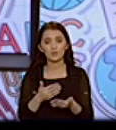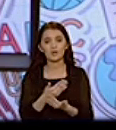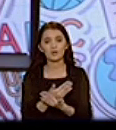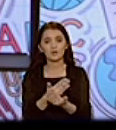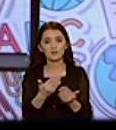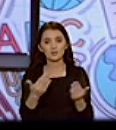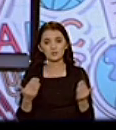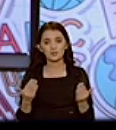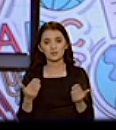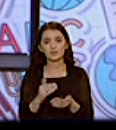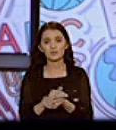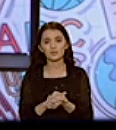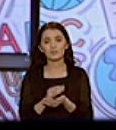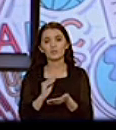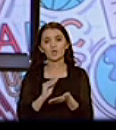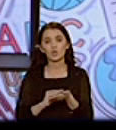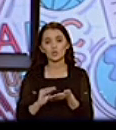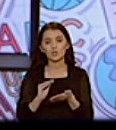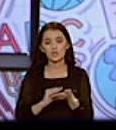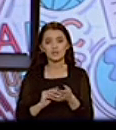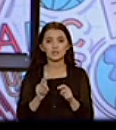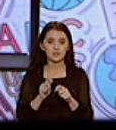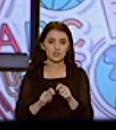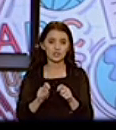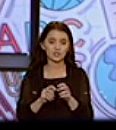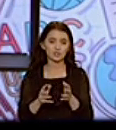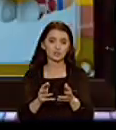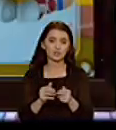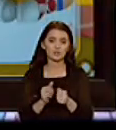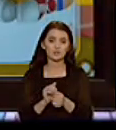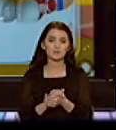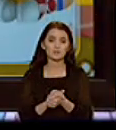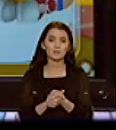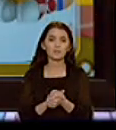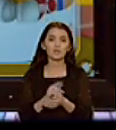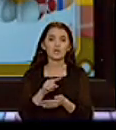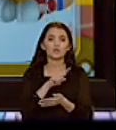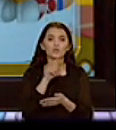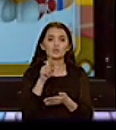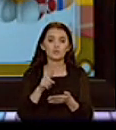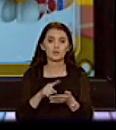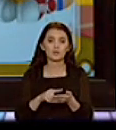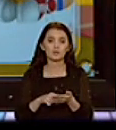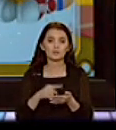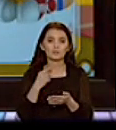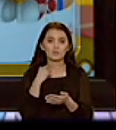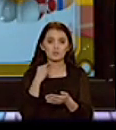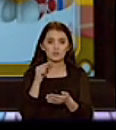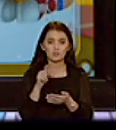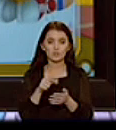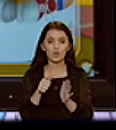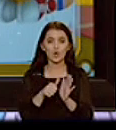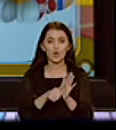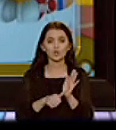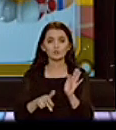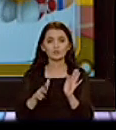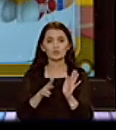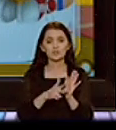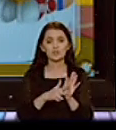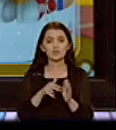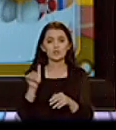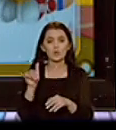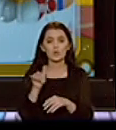siz esa yozganingizni tekshirib olasiz. Noma'lum son bilan 68 ning